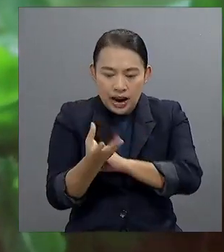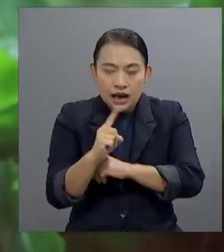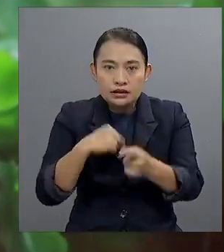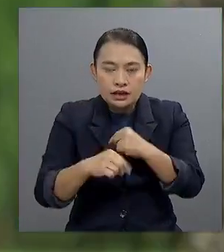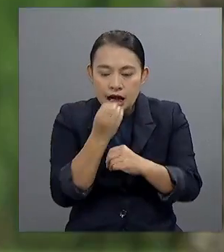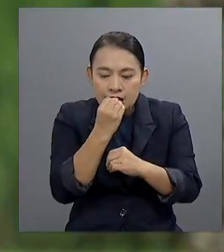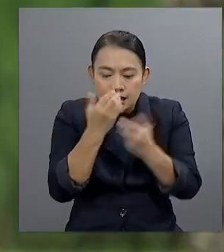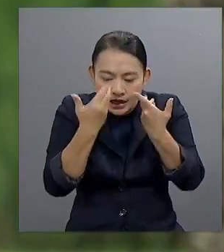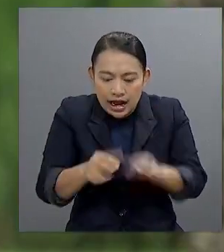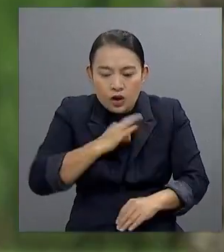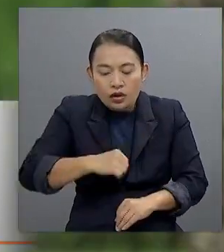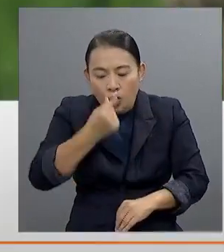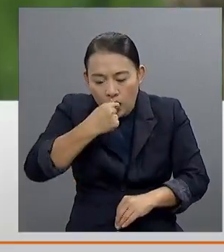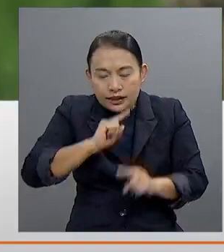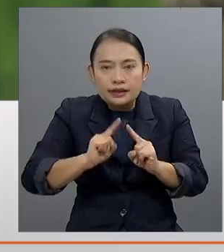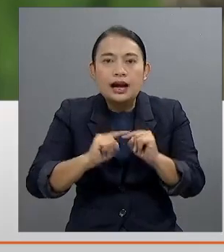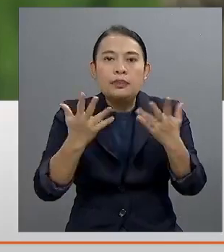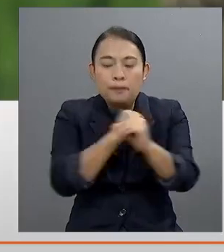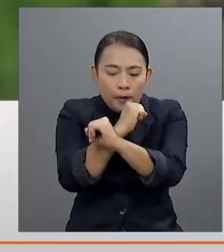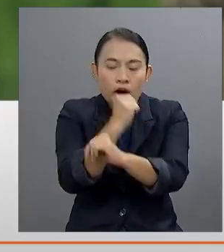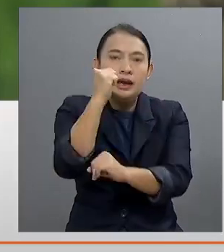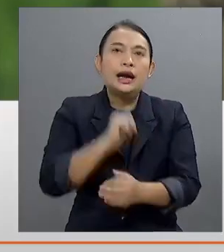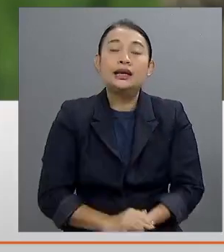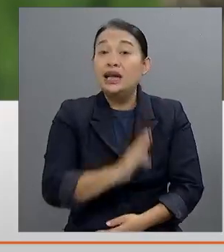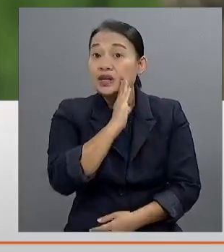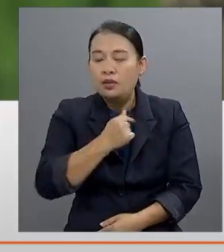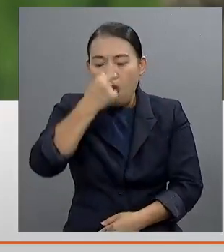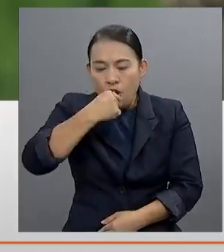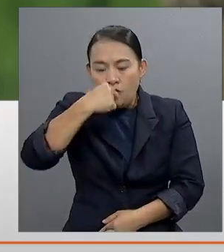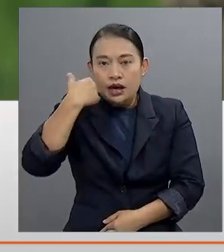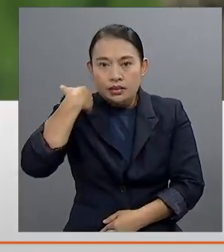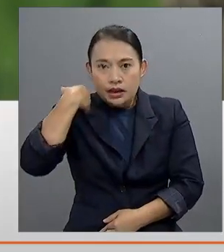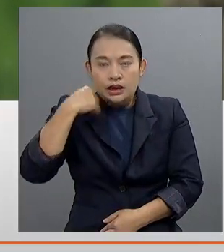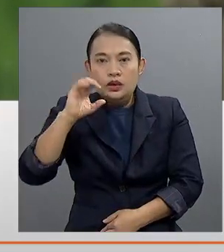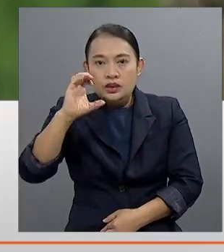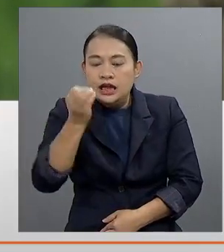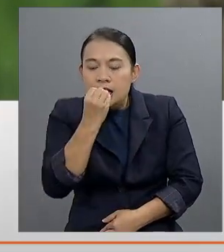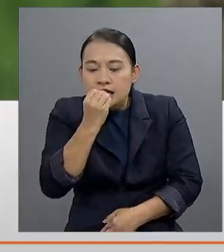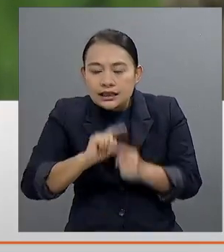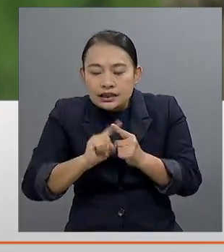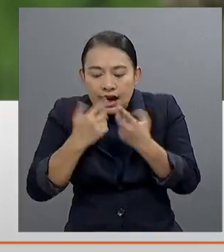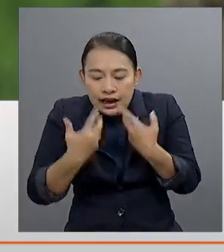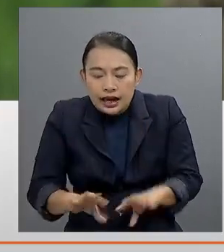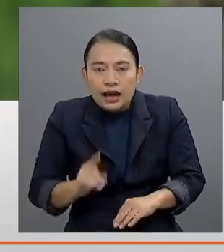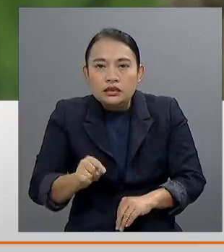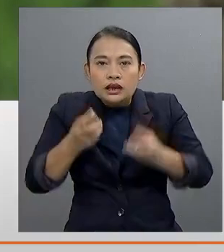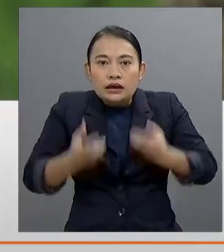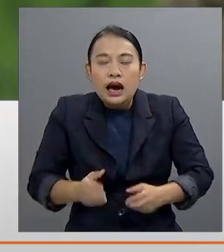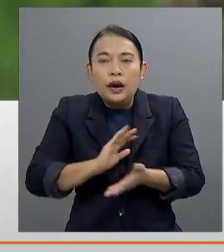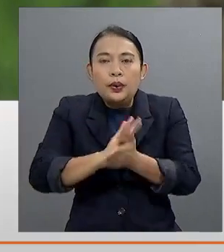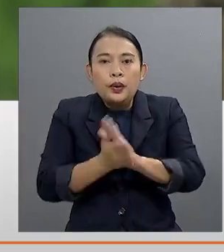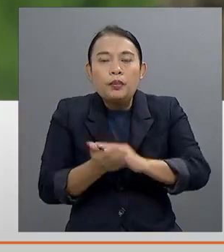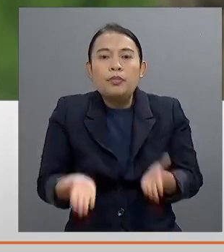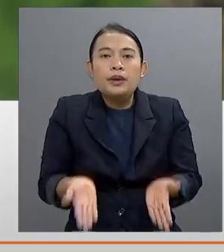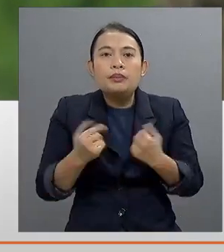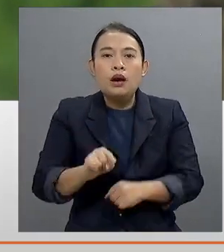หวัดได้หมายความว่าถ้าเราเป็นหวัดนะคะการกินวิตามินซีที่เพียงพอจะทำให้อาการหวัดของเราไม่รุนแรงและข้อสำคัญกะเพราจะมีน้